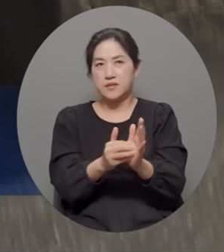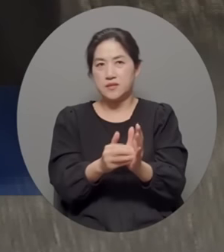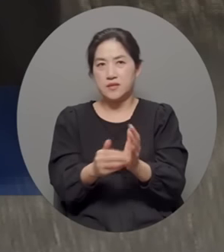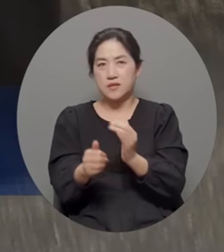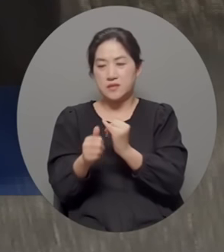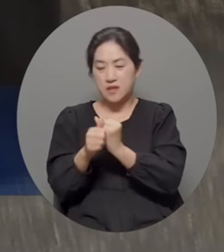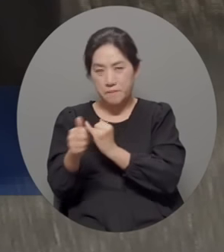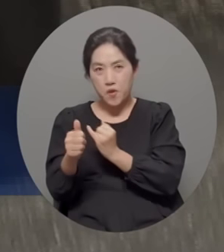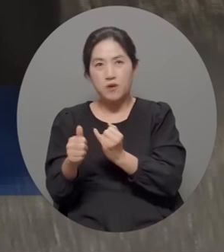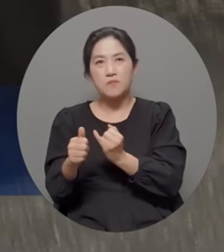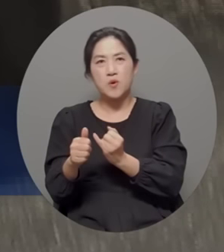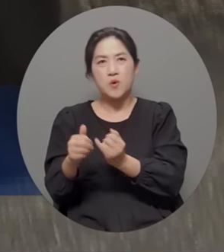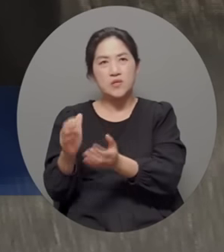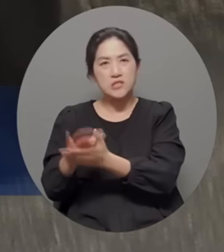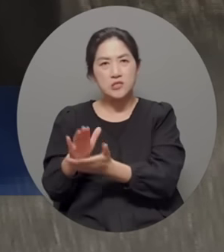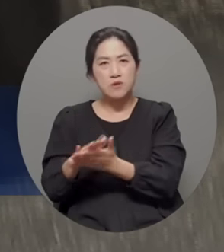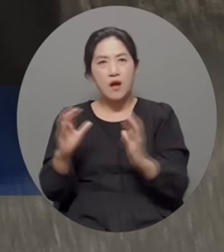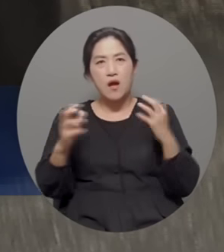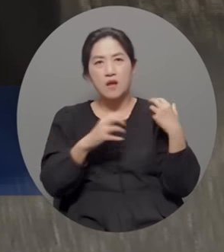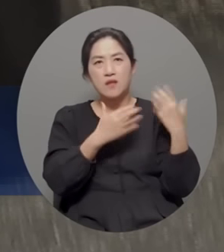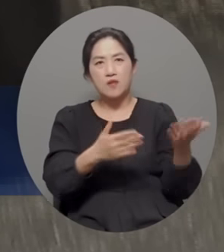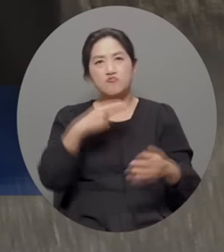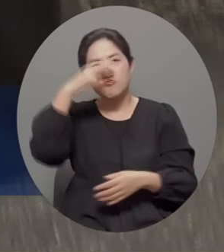놀라고 애를